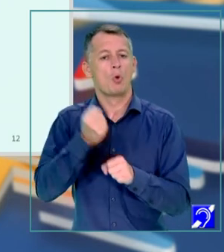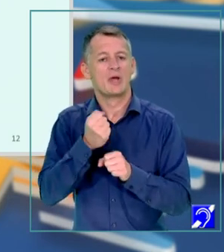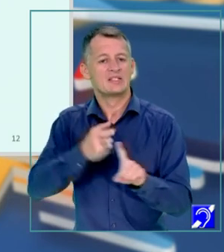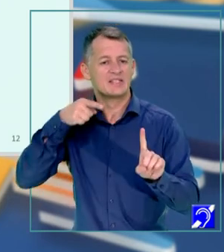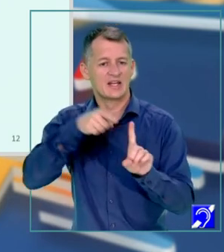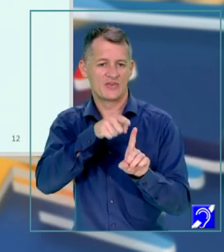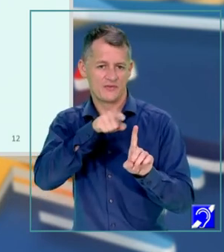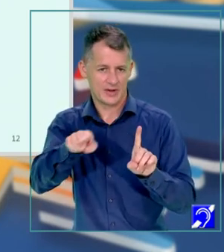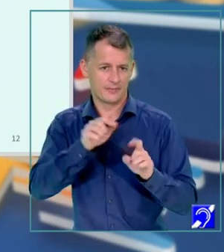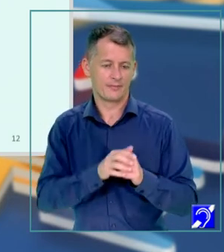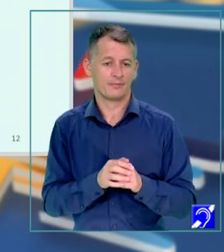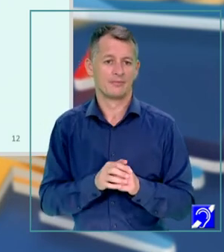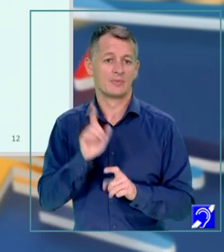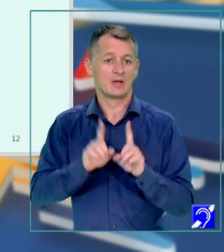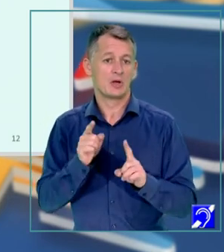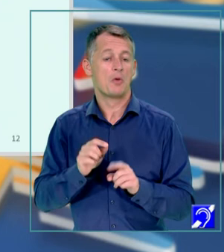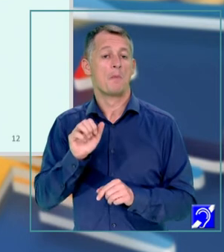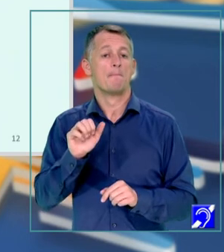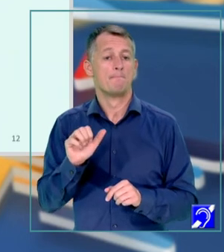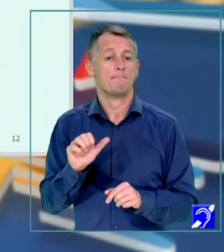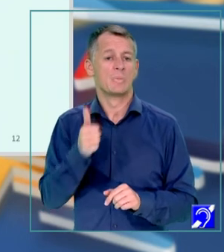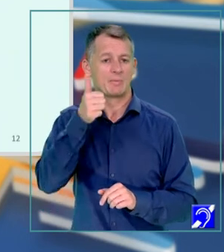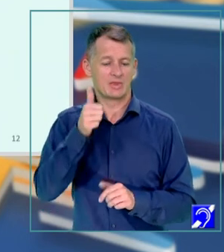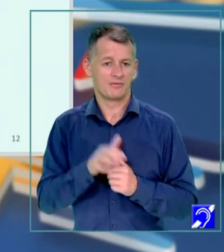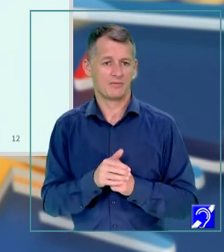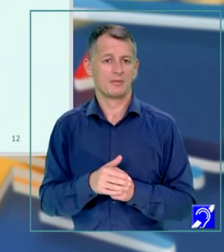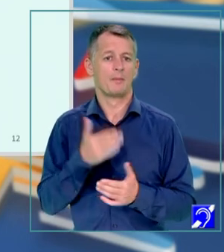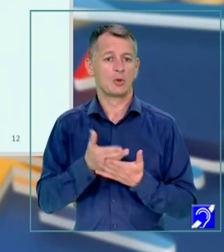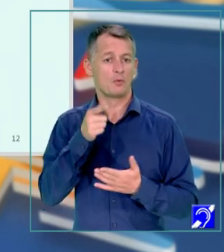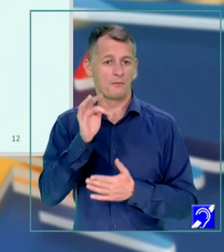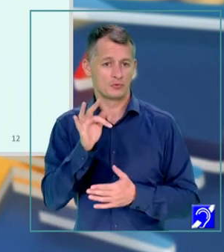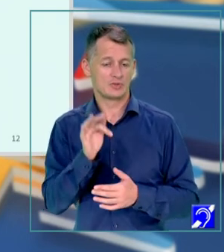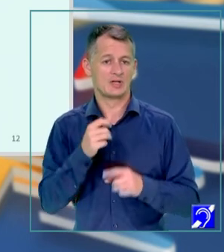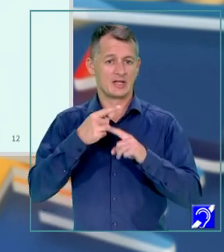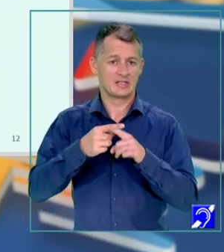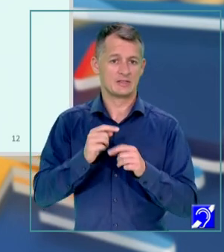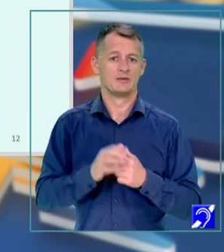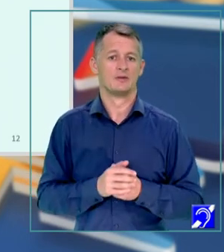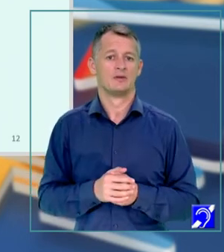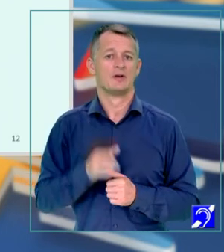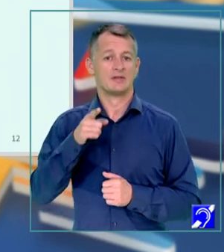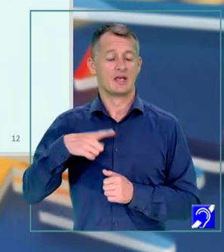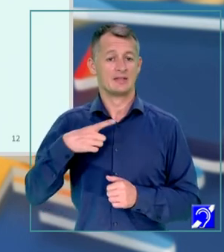dacă consideram o primitivă a funcției f de x egal cu 3 x pătrat aceasta este exploatarea